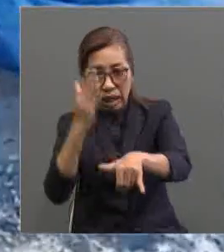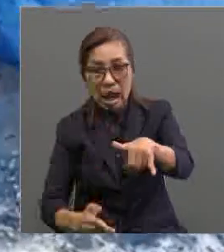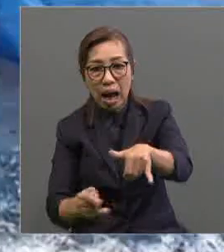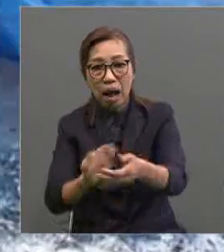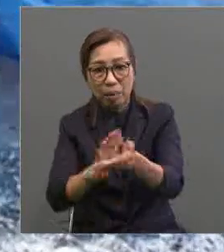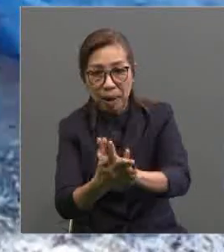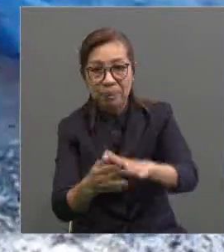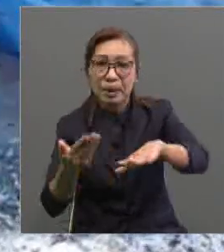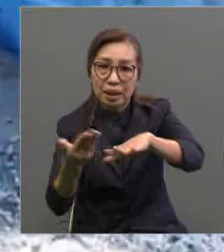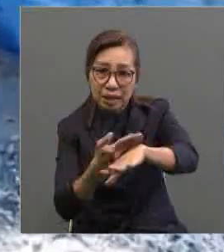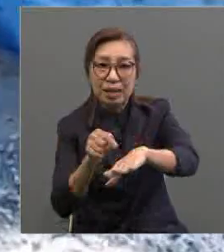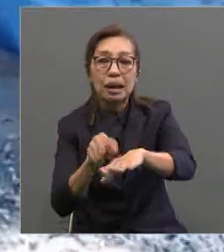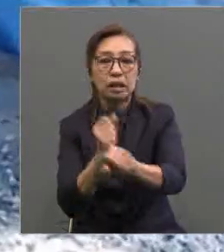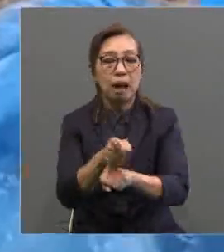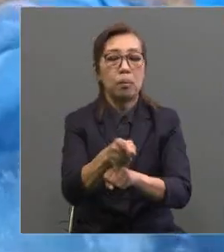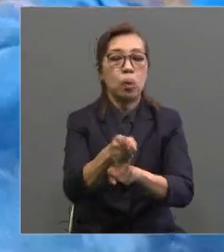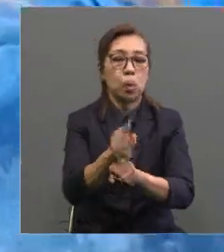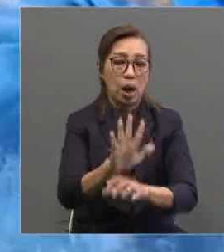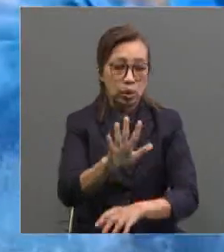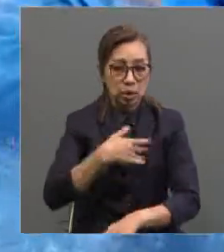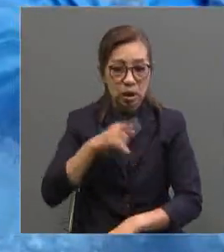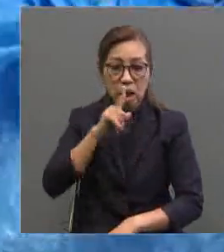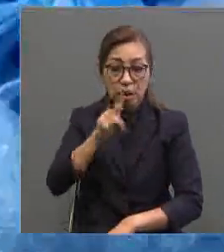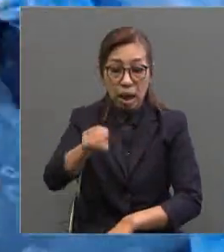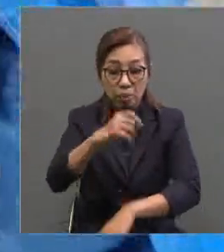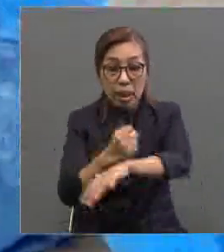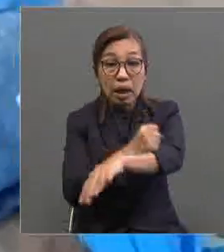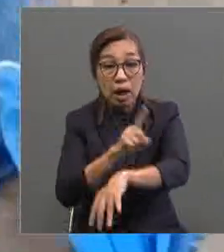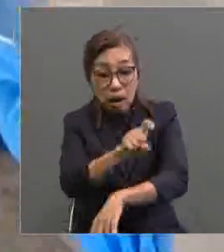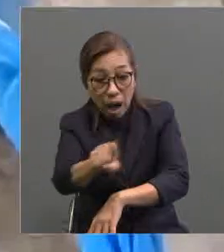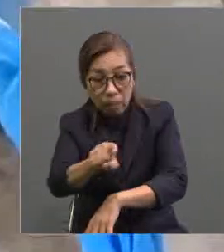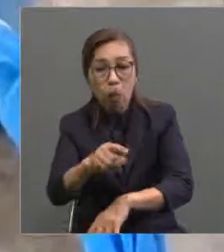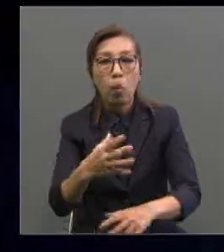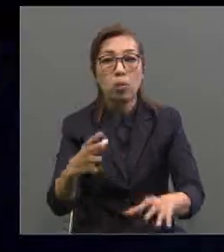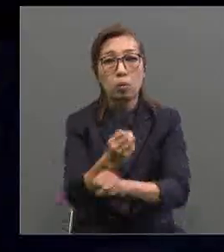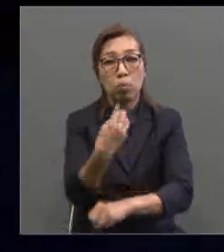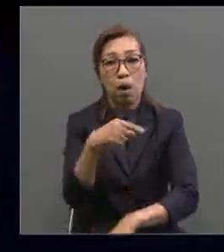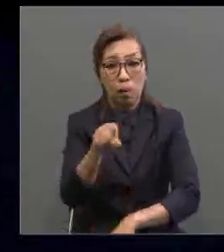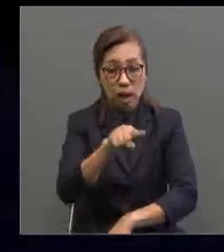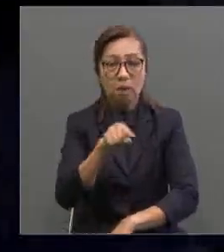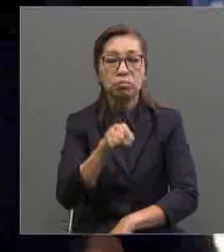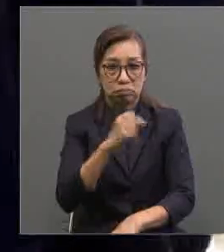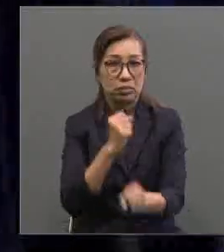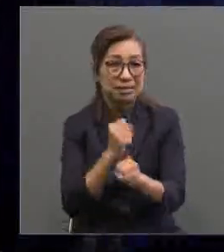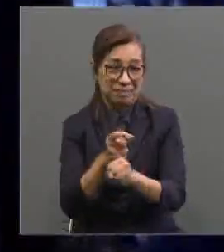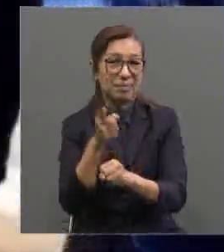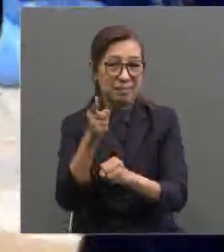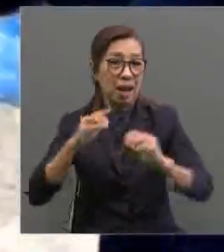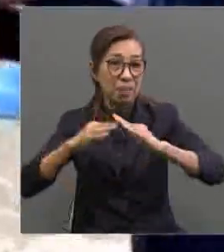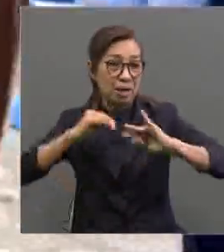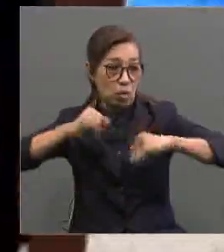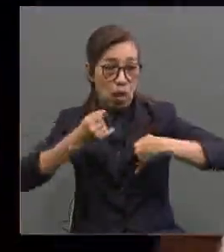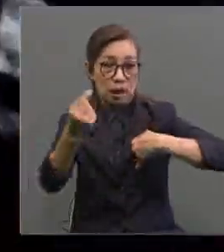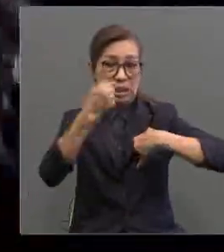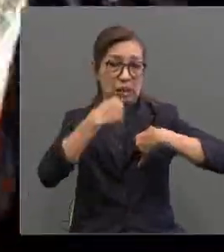ตัวเงินตัวทองค่ะเขาบอกว่าจากการสอบถามคนงานก็ได้ความนะครับว่ามารับจ้างในมนต์ชำแหละตัวเงิน